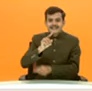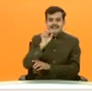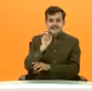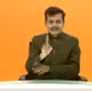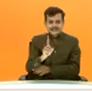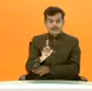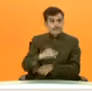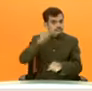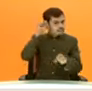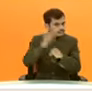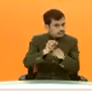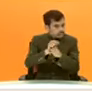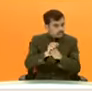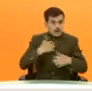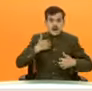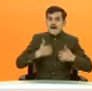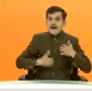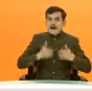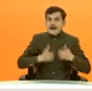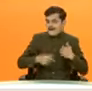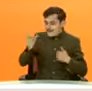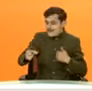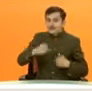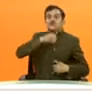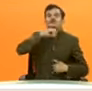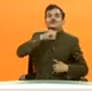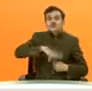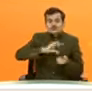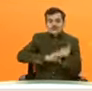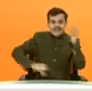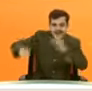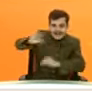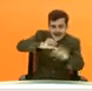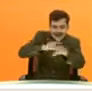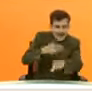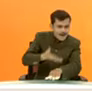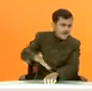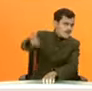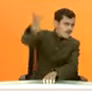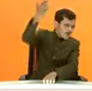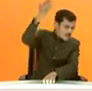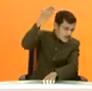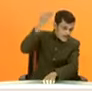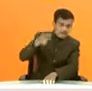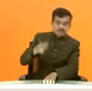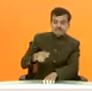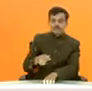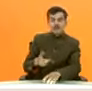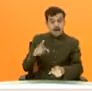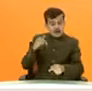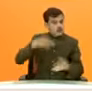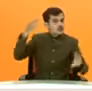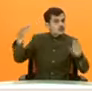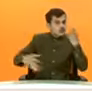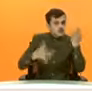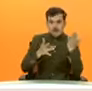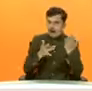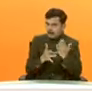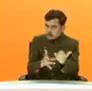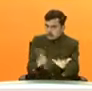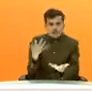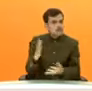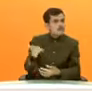कुछ कर गुजरने का जज्बा पाले कुछ युवा वैज्ञानिक, उनके पास न तो आज जैसे आधुनिक संसाधन